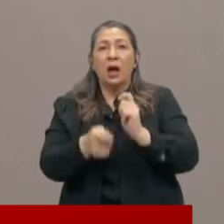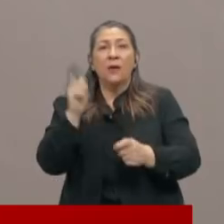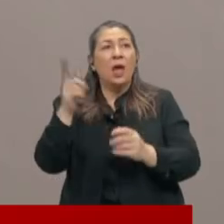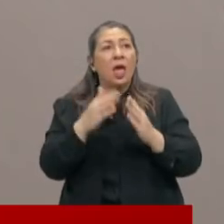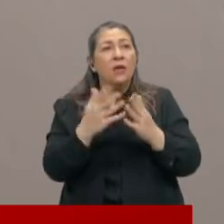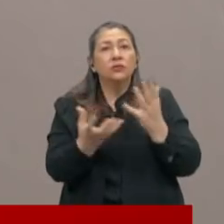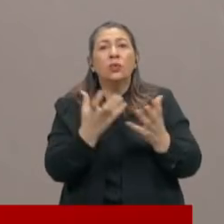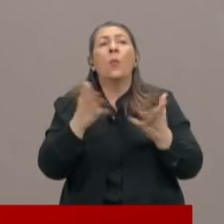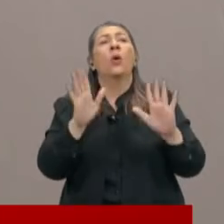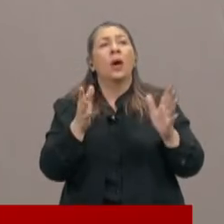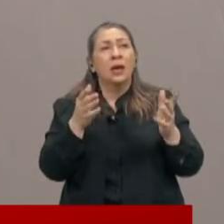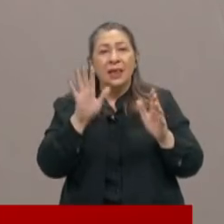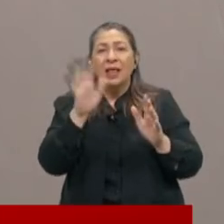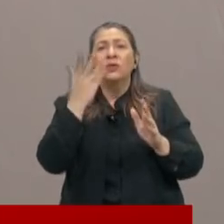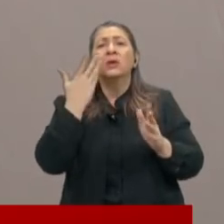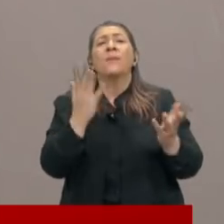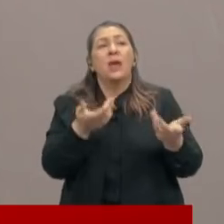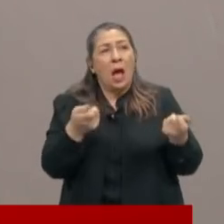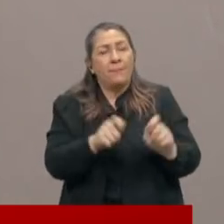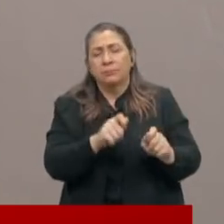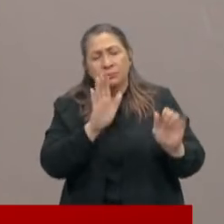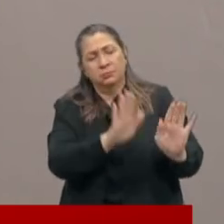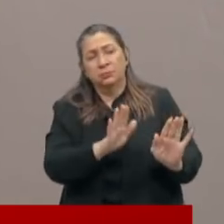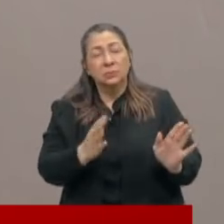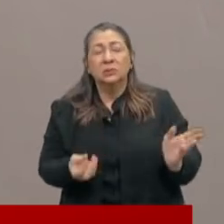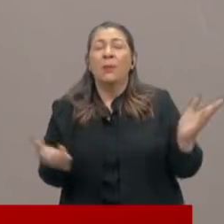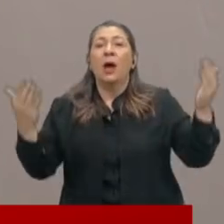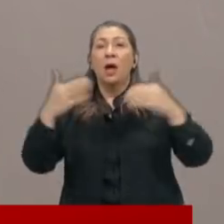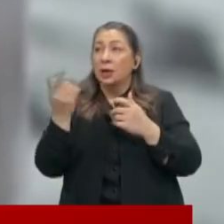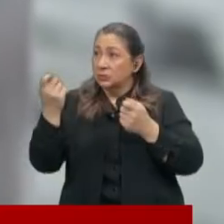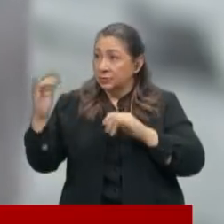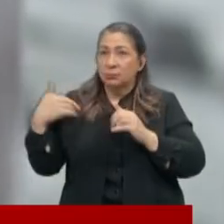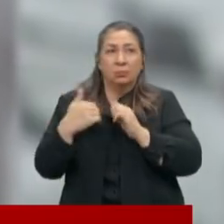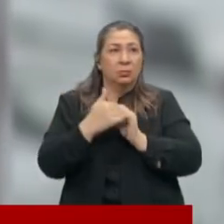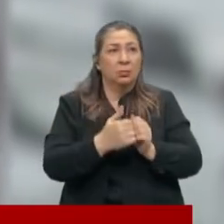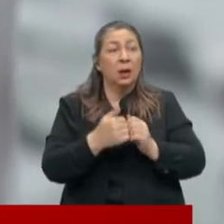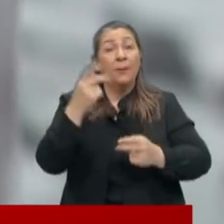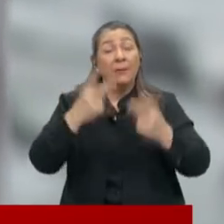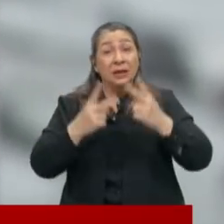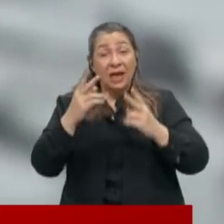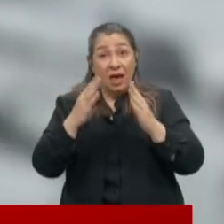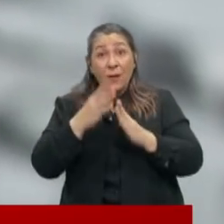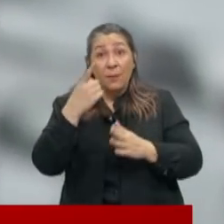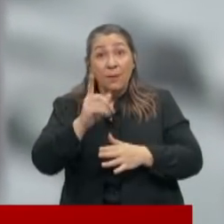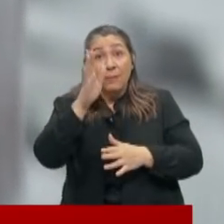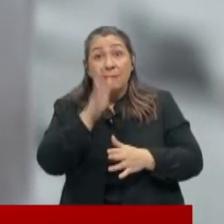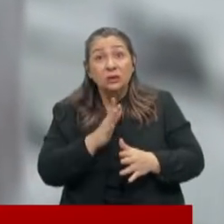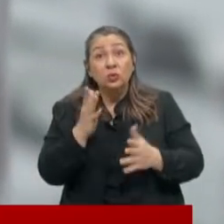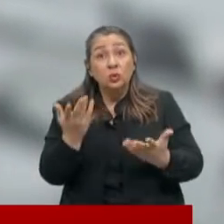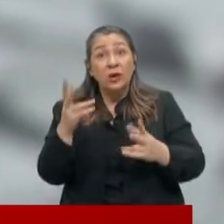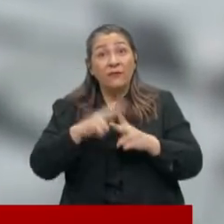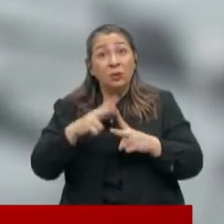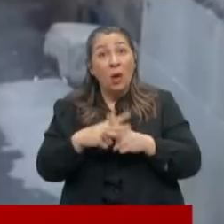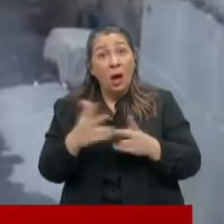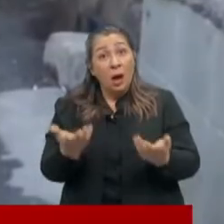Evde soba yakmayayım, televizyon seyretmeyeyim diye. Benim işten gelmem bekliyor. Bazı hanelerde 1500 liraya kadar